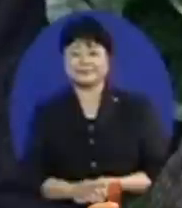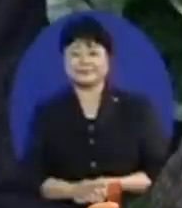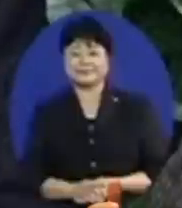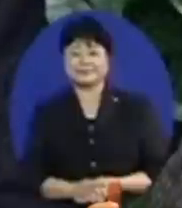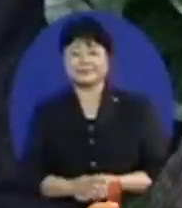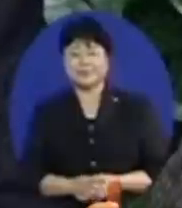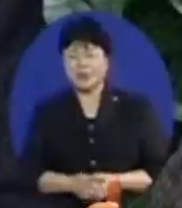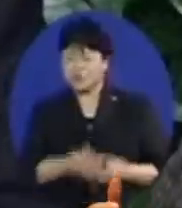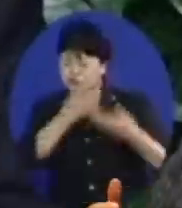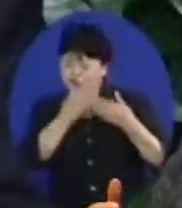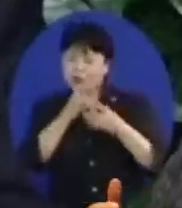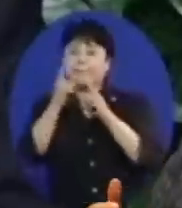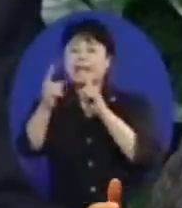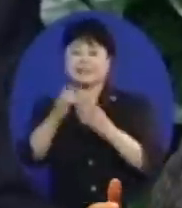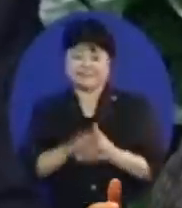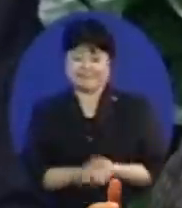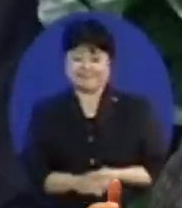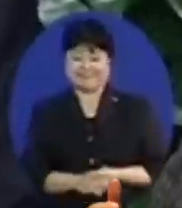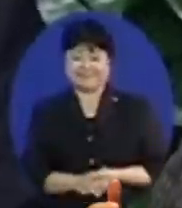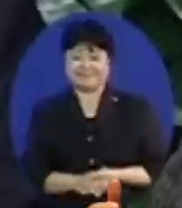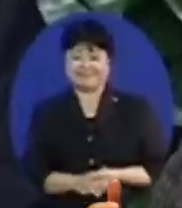굉장한 말씀입니다.